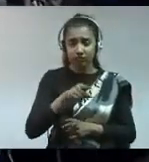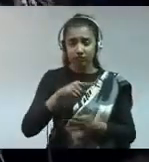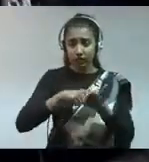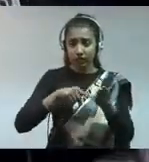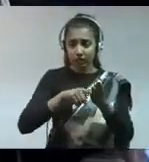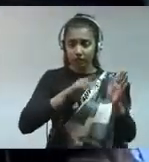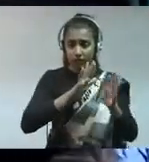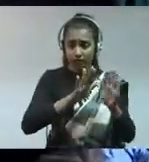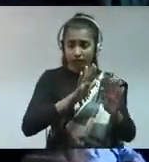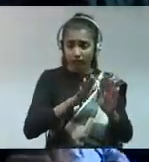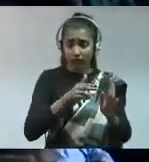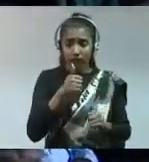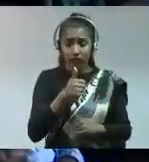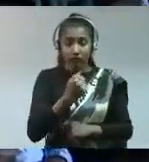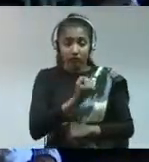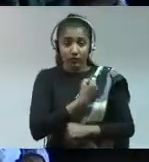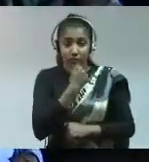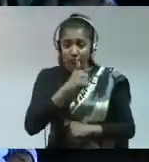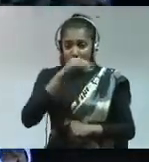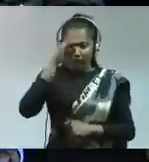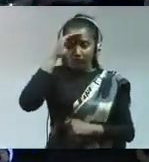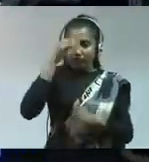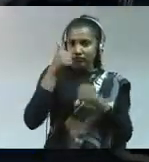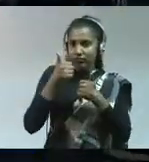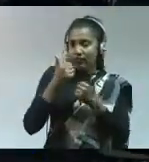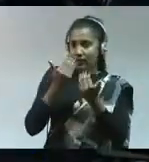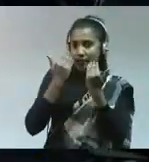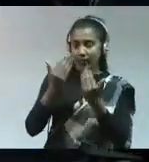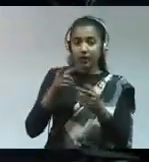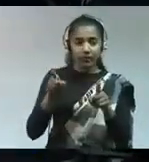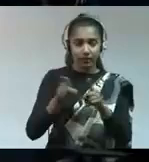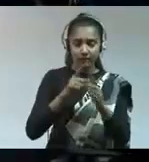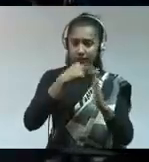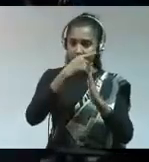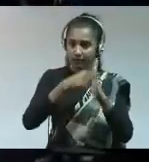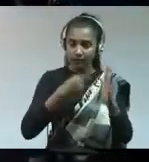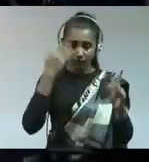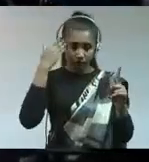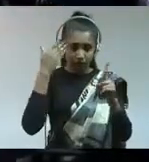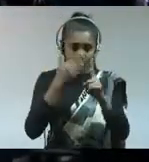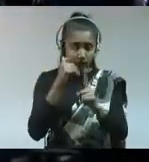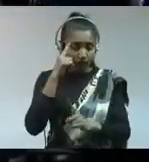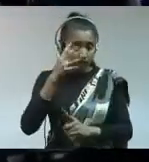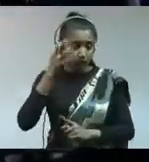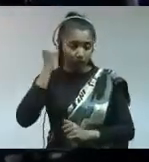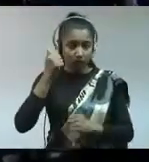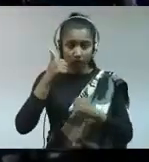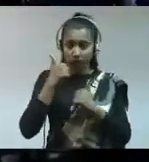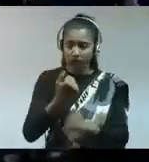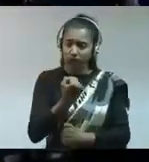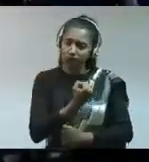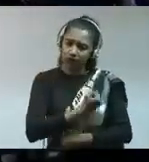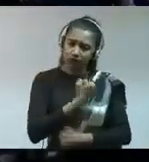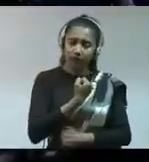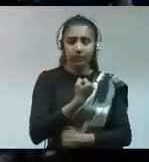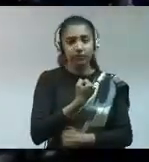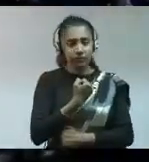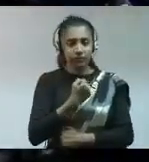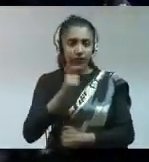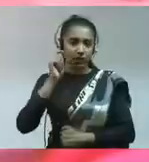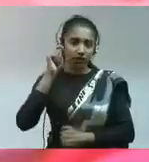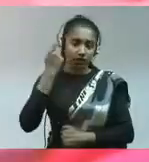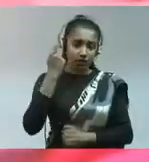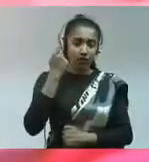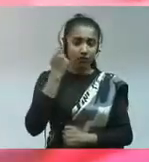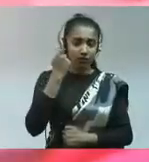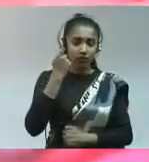ධෛර්යවන්ත නායකත්ව ලක්ෂණ පෙන්නුම් කළ, දේශයේ අරමුණු අධිෂ්ඨානයෙන් යුතුව කැපවීමෙන් යුතුව